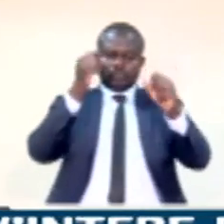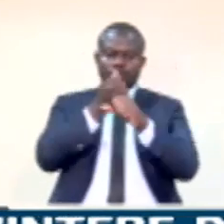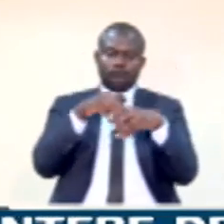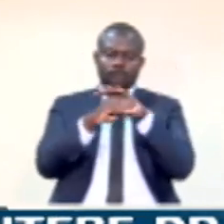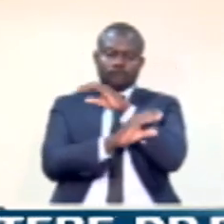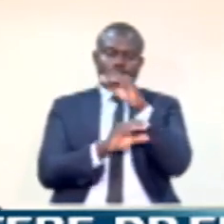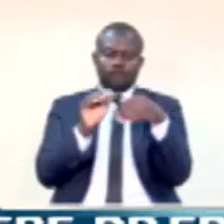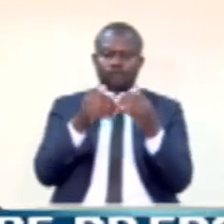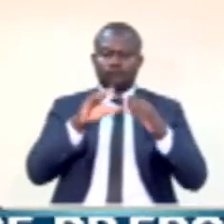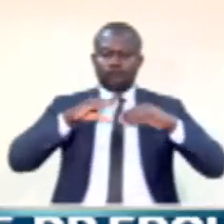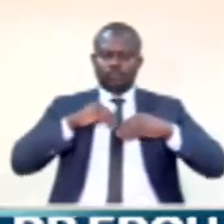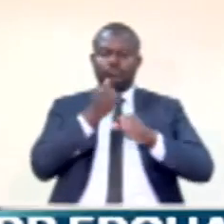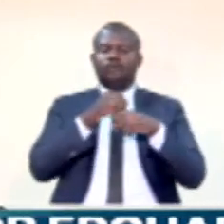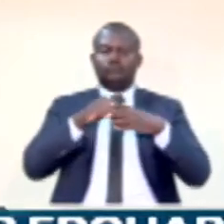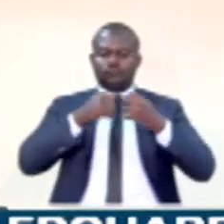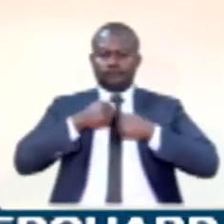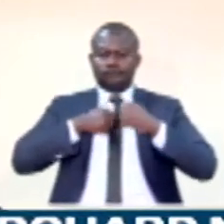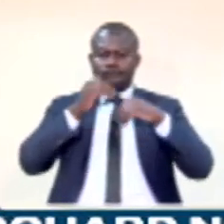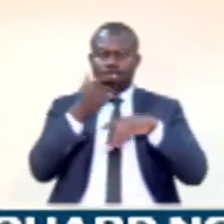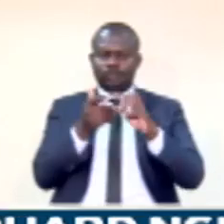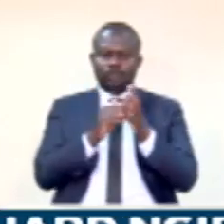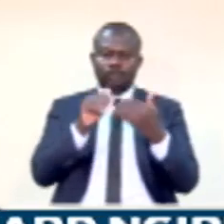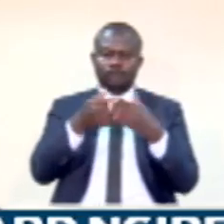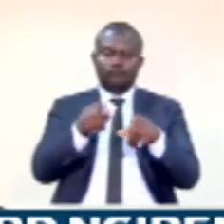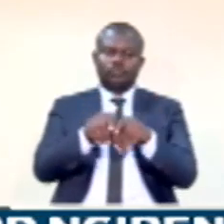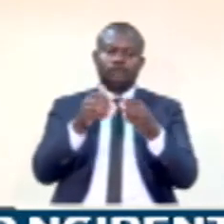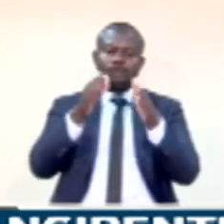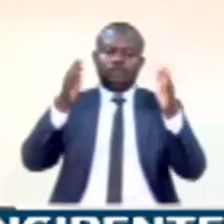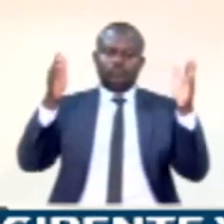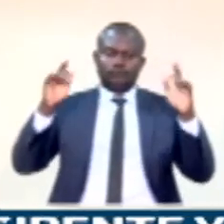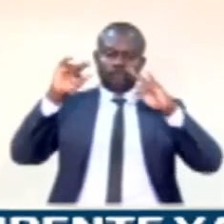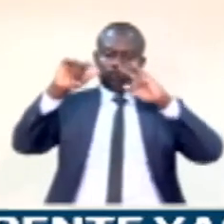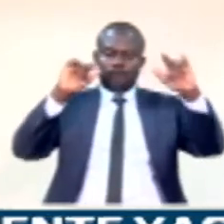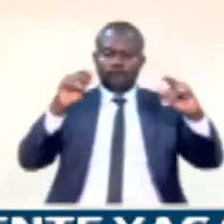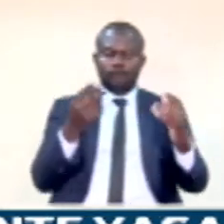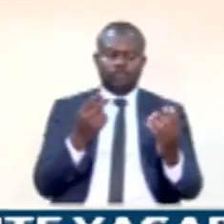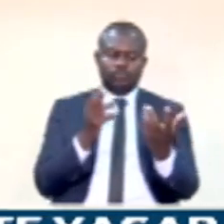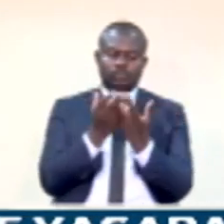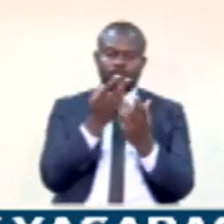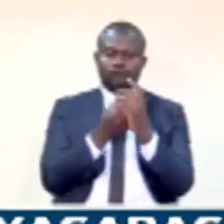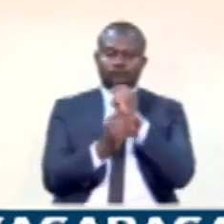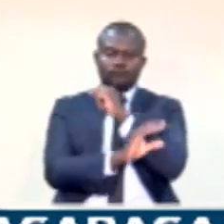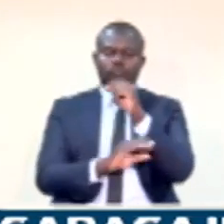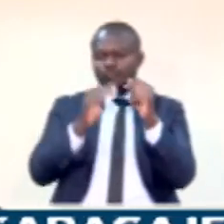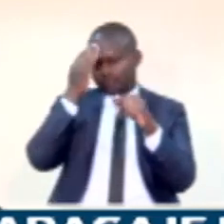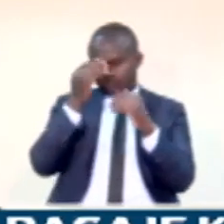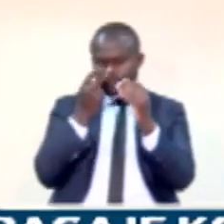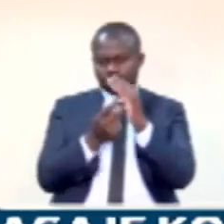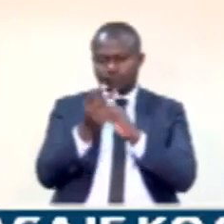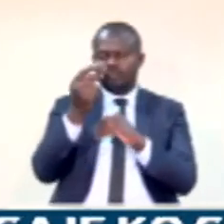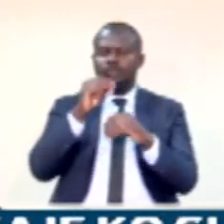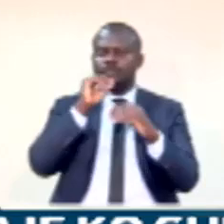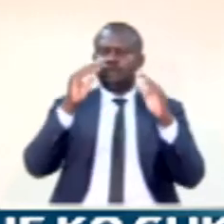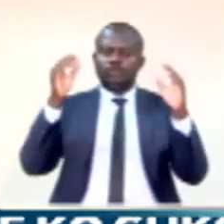cyacu zakwemererwa gukorera mu Rwanda, nazo zigafungura ingendo z'indege zihuza ibihugu byombi. Ku cyerekezo kimwe kitaba